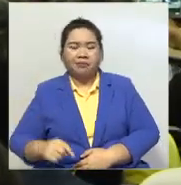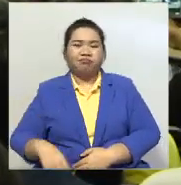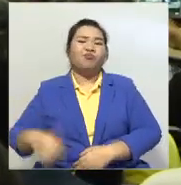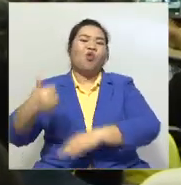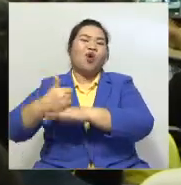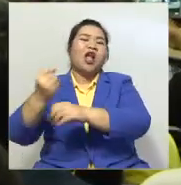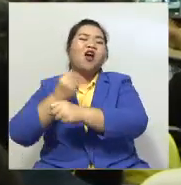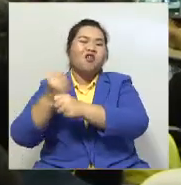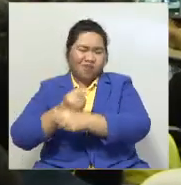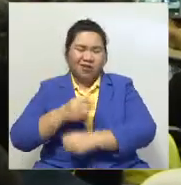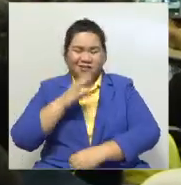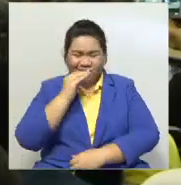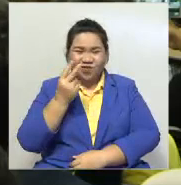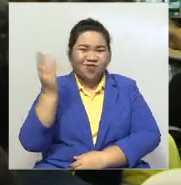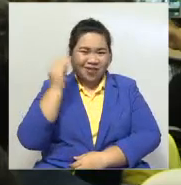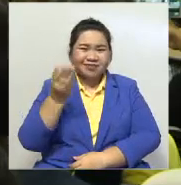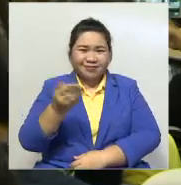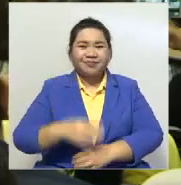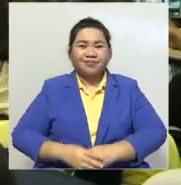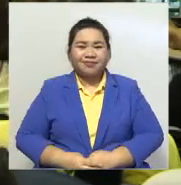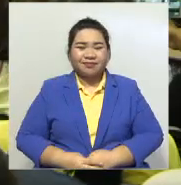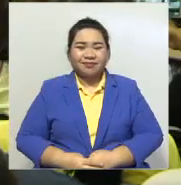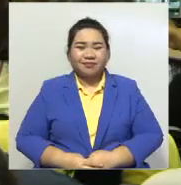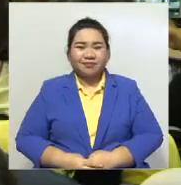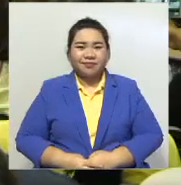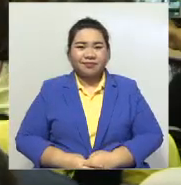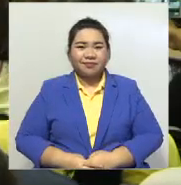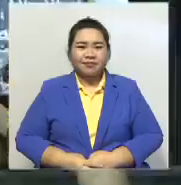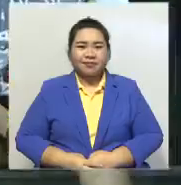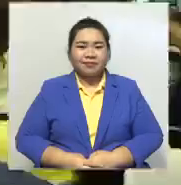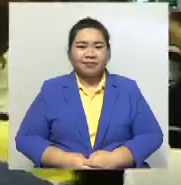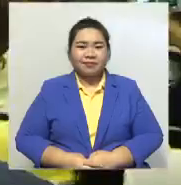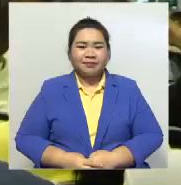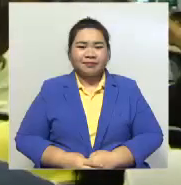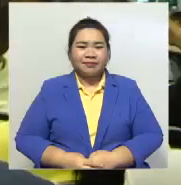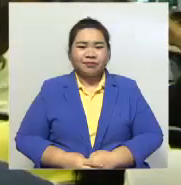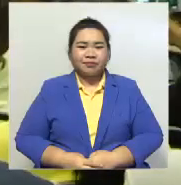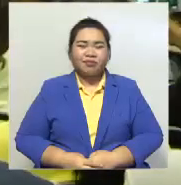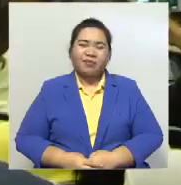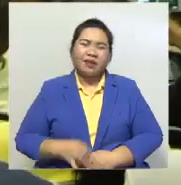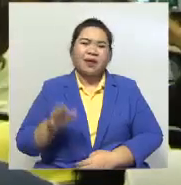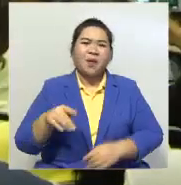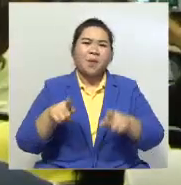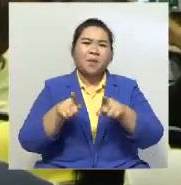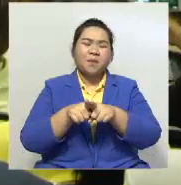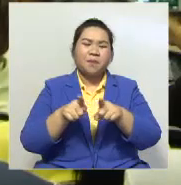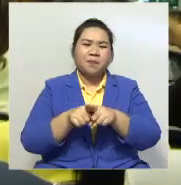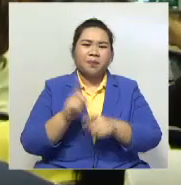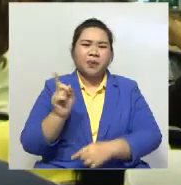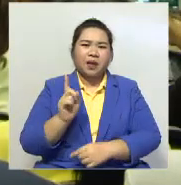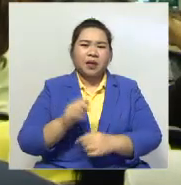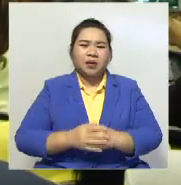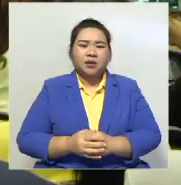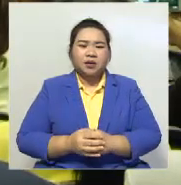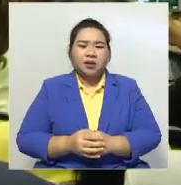เอกนั่นเองค่ะไปฟังเสียงน้องๆเล่าช่วงนี้กันนะคะ ก็มันเป็นช่วงที่แบบว่า